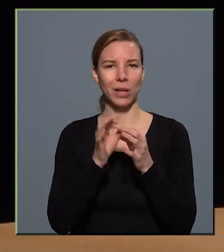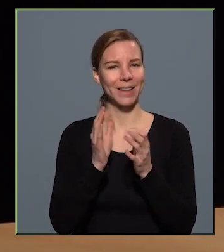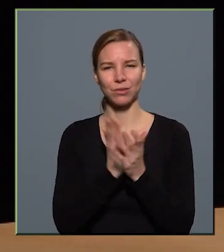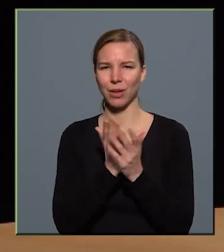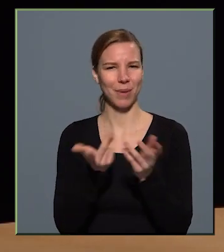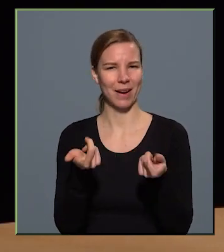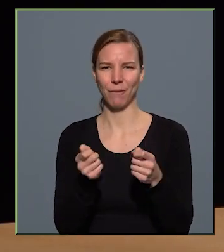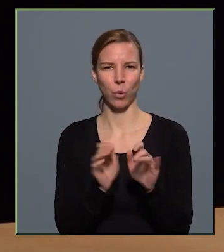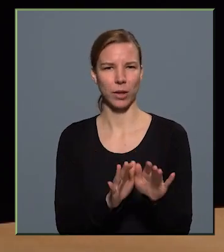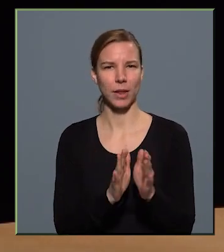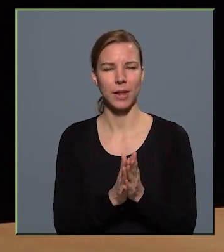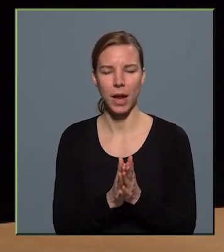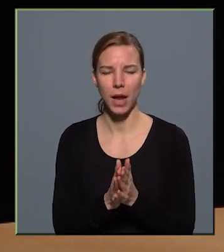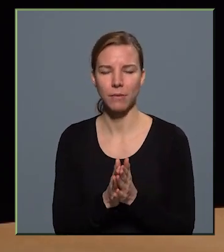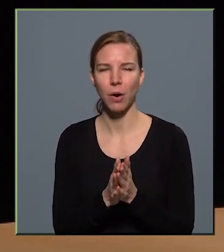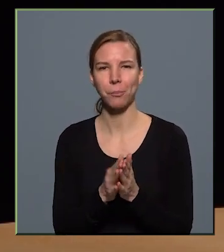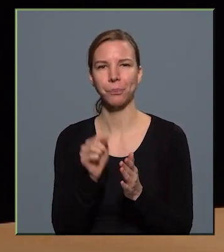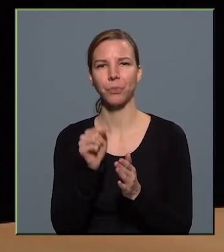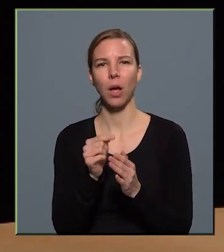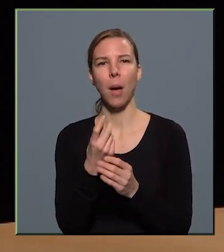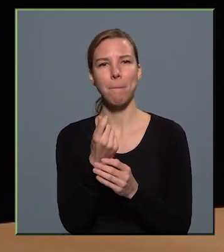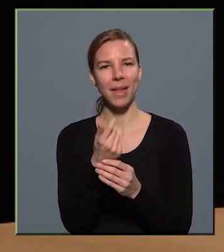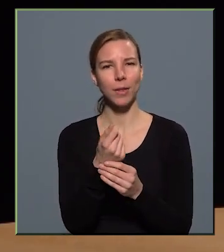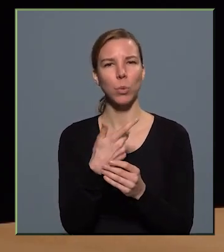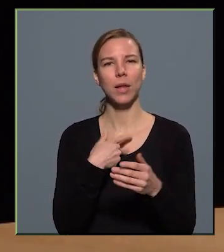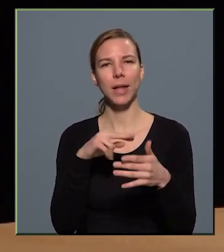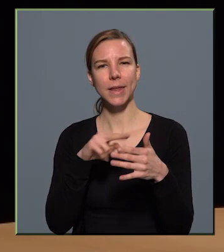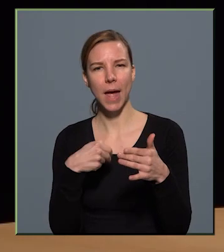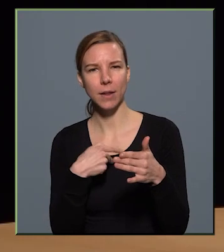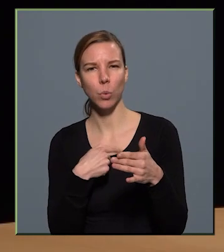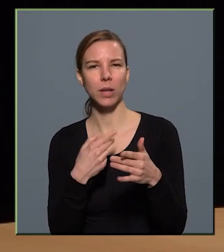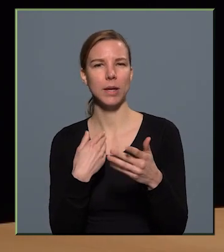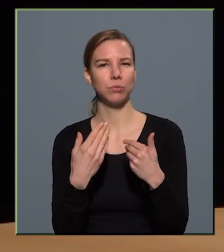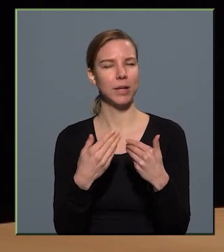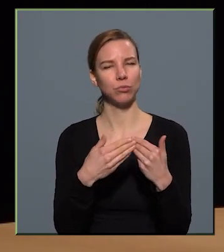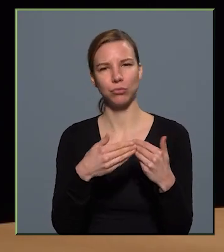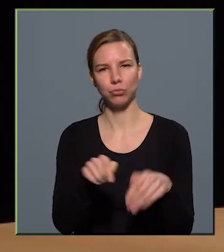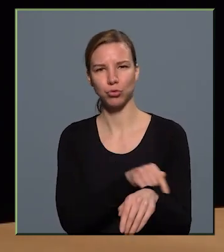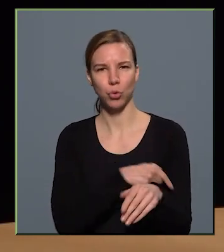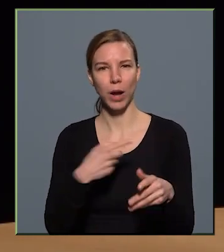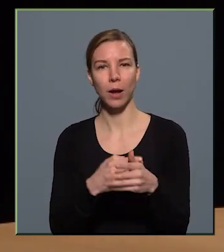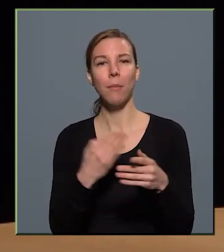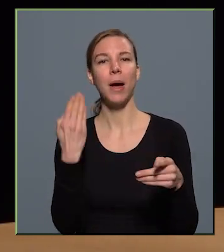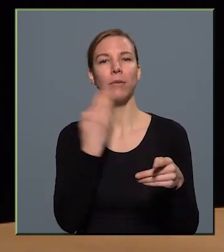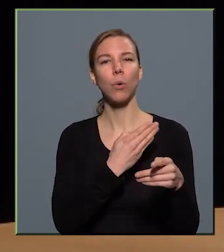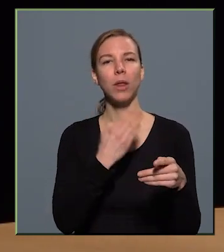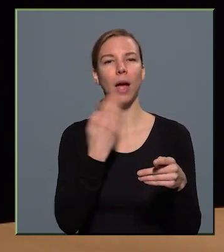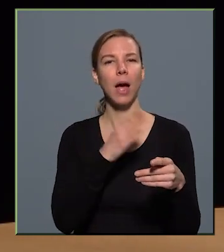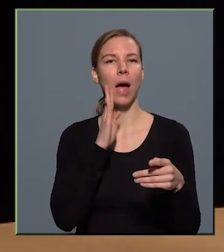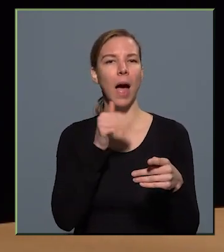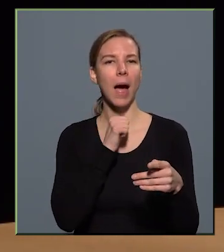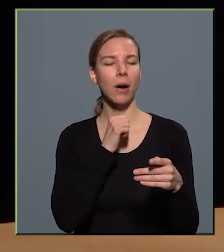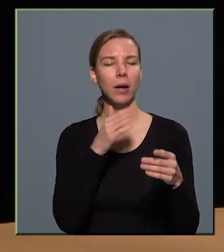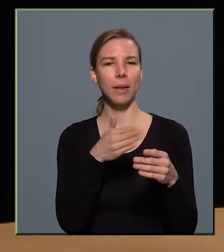Pénzügyileg, szerződésileg sokáig még nem, hiszen ugye ott volt egy döntés, egy hágai döntés, és utána annak voltak folyamányai a két állam